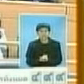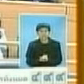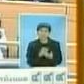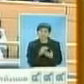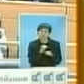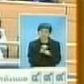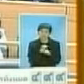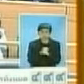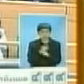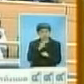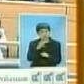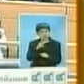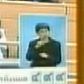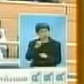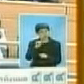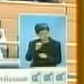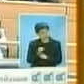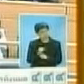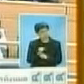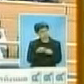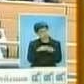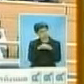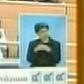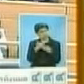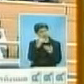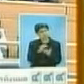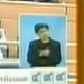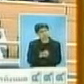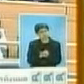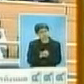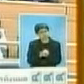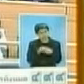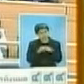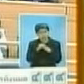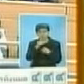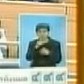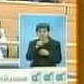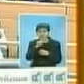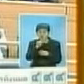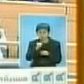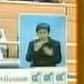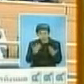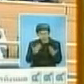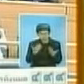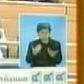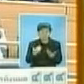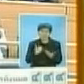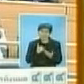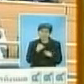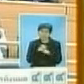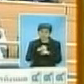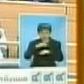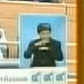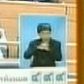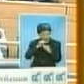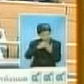จริงๆอ่ะคือคือถ้าคิดอย่างนี้พูดนะมันเหมือนคนแล้วมันก็เหมือนคน 2สไตล์ด้วยสไตล์นึงเรู้สึกว่าแบบพูดแบบนั้นเนี่ยดู